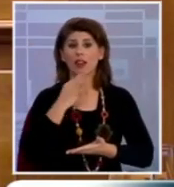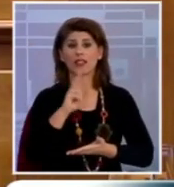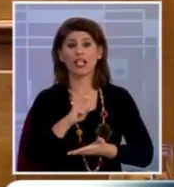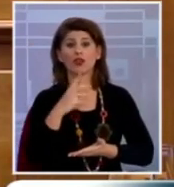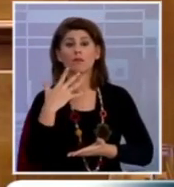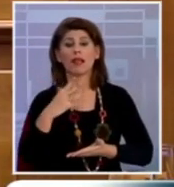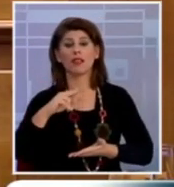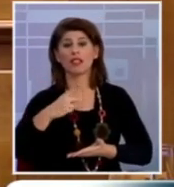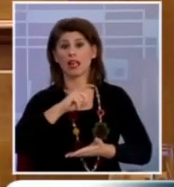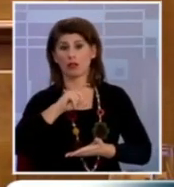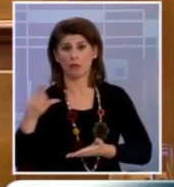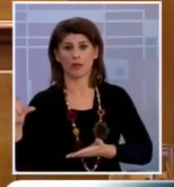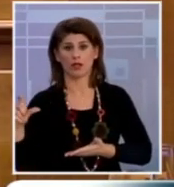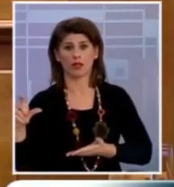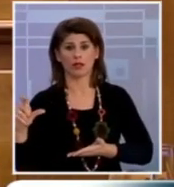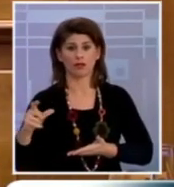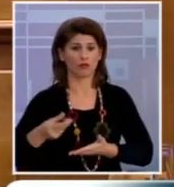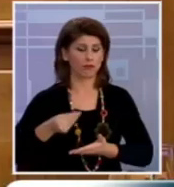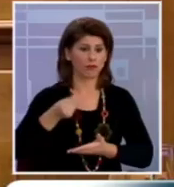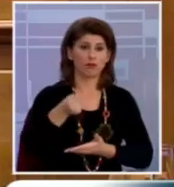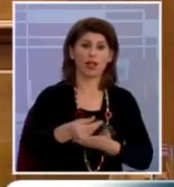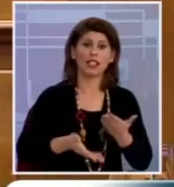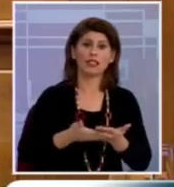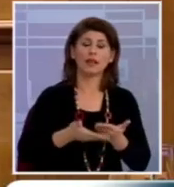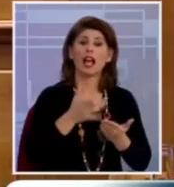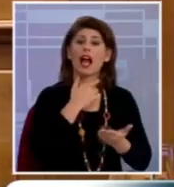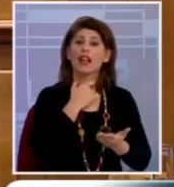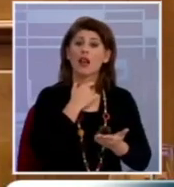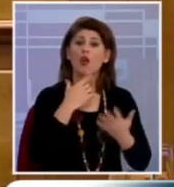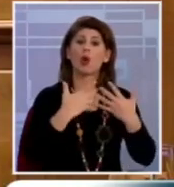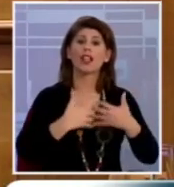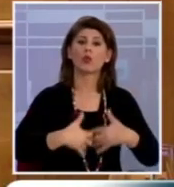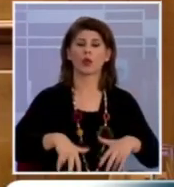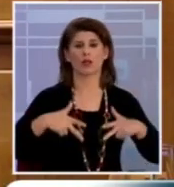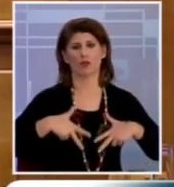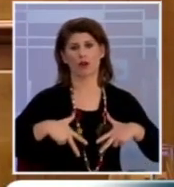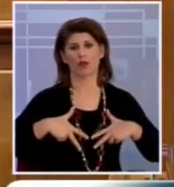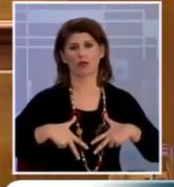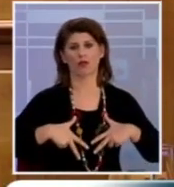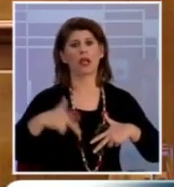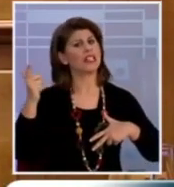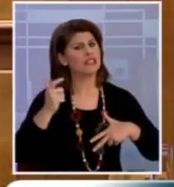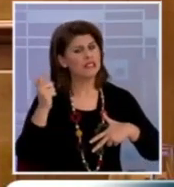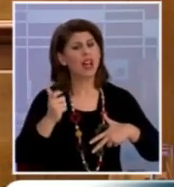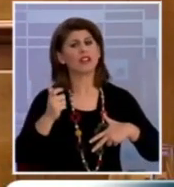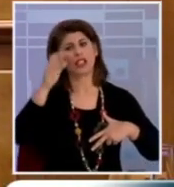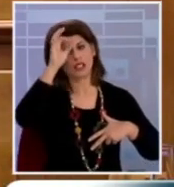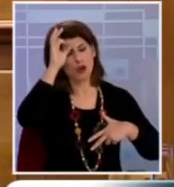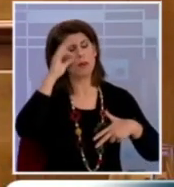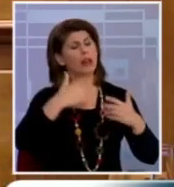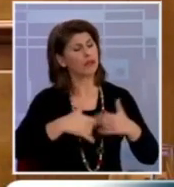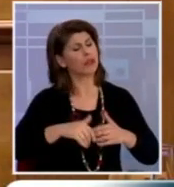25 δισεκατομμύρια, πήγε για την εξυπηρέτηση αναγκών λειτουργίας του κράτους, συντάξεων, λειτουργίας αστυνομίας